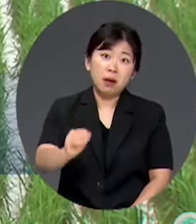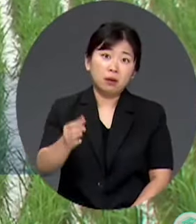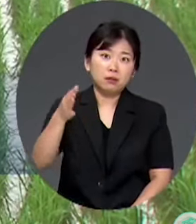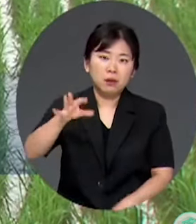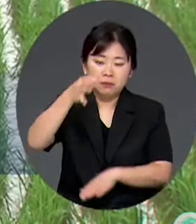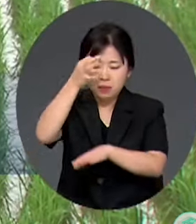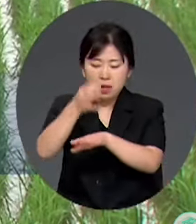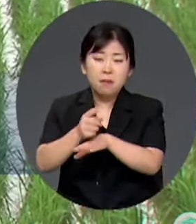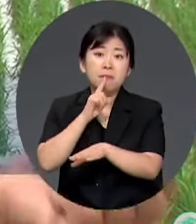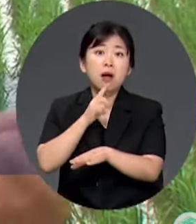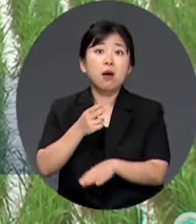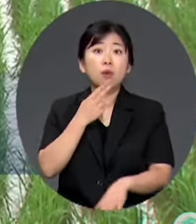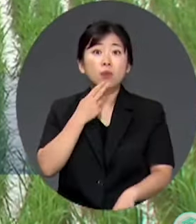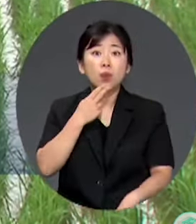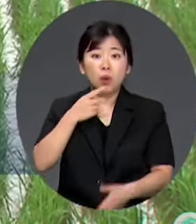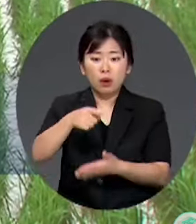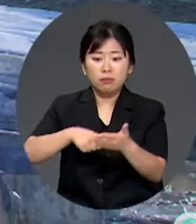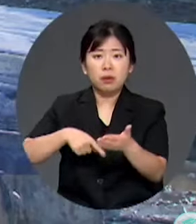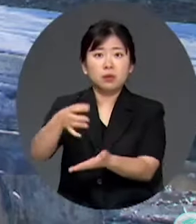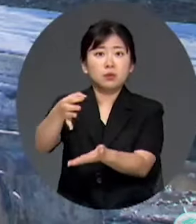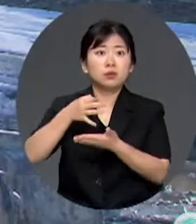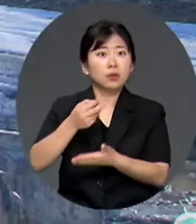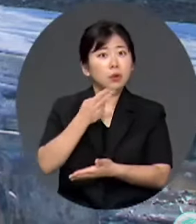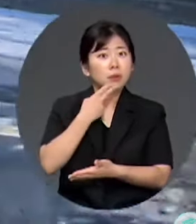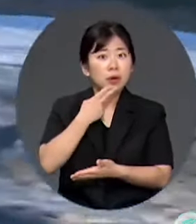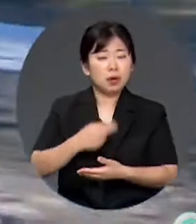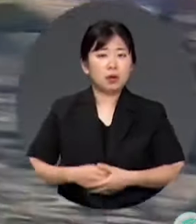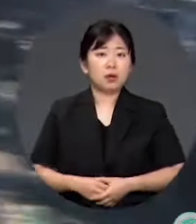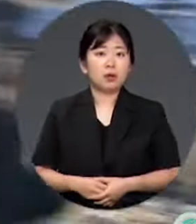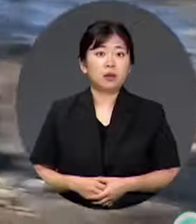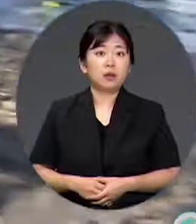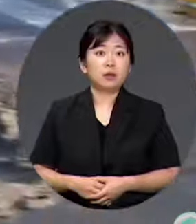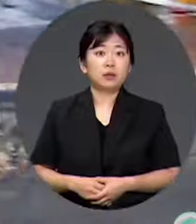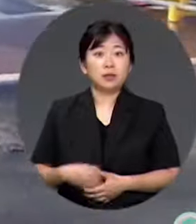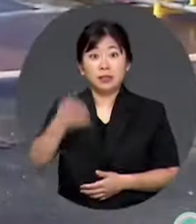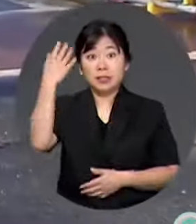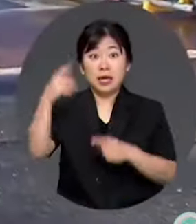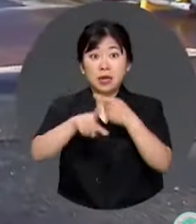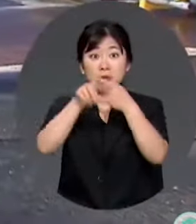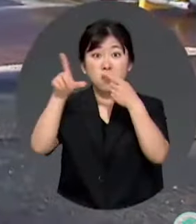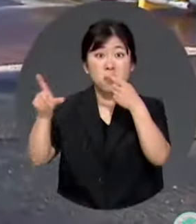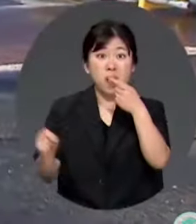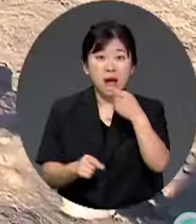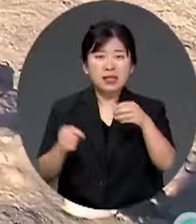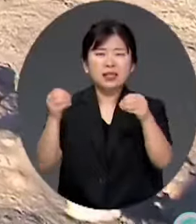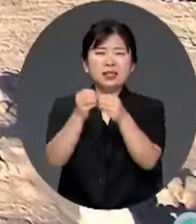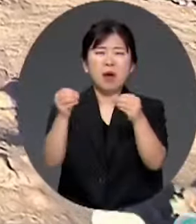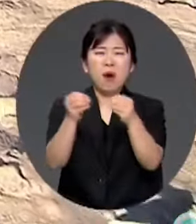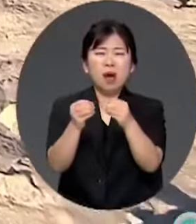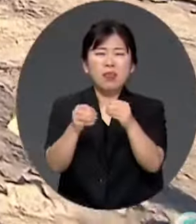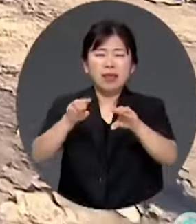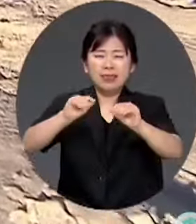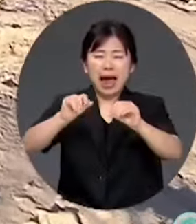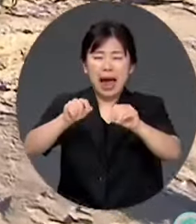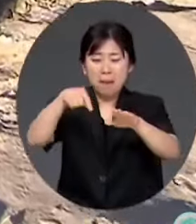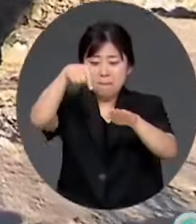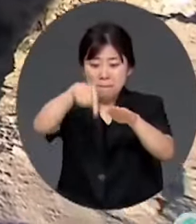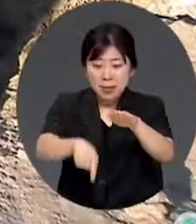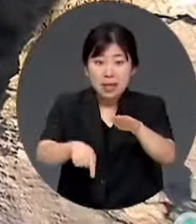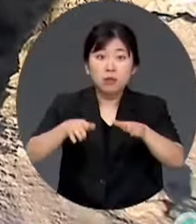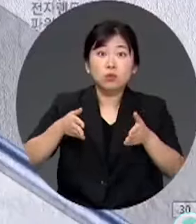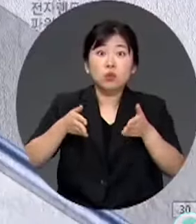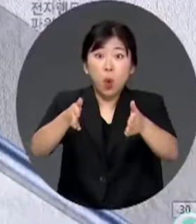말도 없이 피해 보상도 없고 지난 1월에는 창원의 한 도로 및 오수관이 터져 주유소등 인근 가게들이